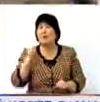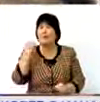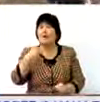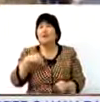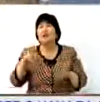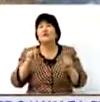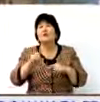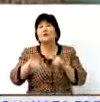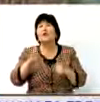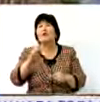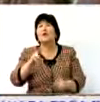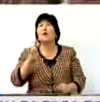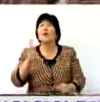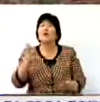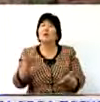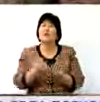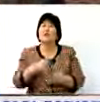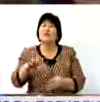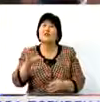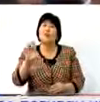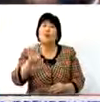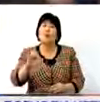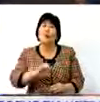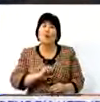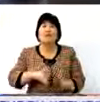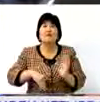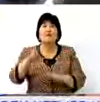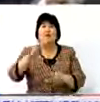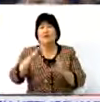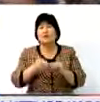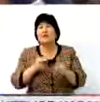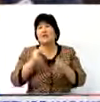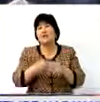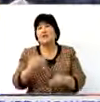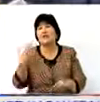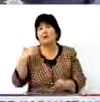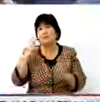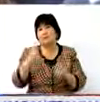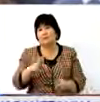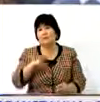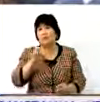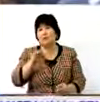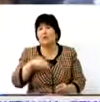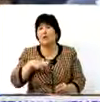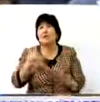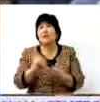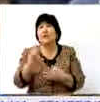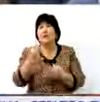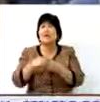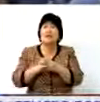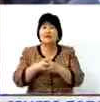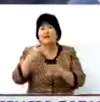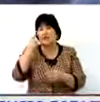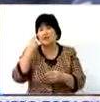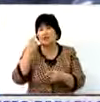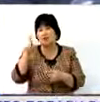счастлив, что вслед за Ермеком Кукетовым принес стране бронзу. Для более высокого результата помешала травма спины, которую я получил в третьей схватке с киргизским